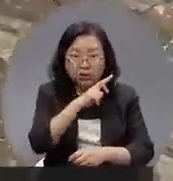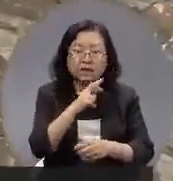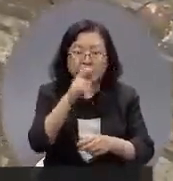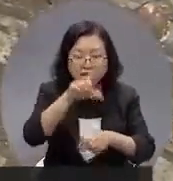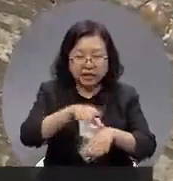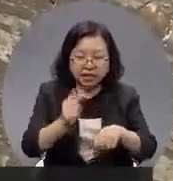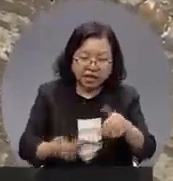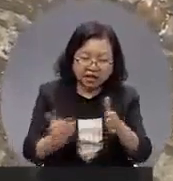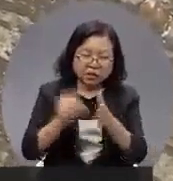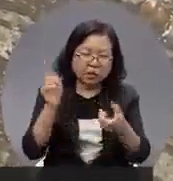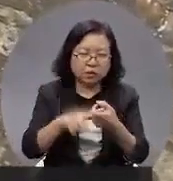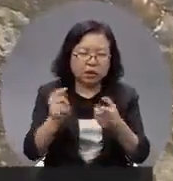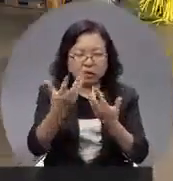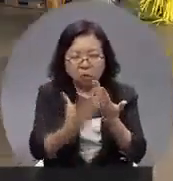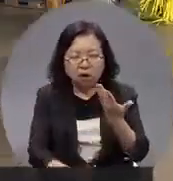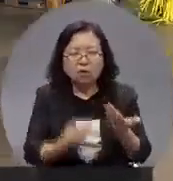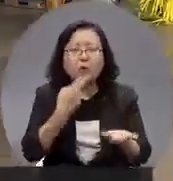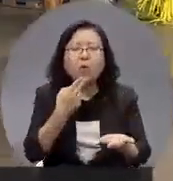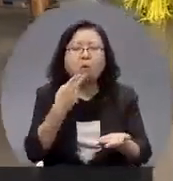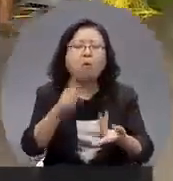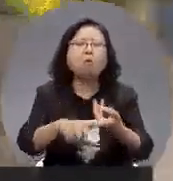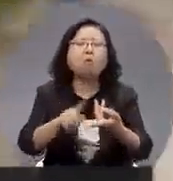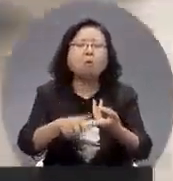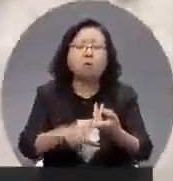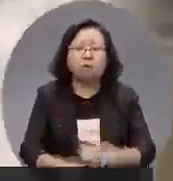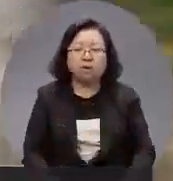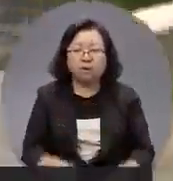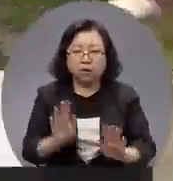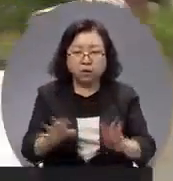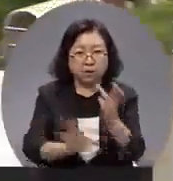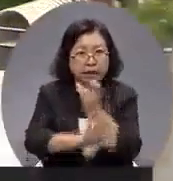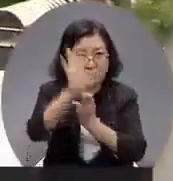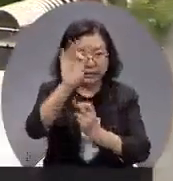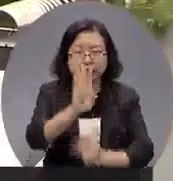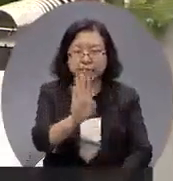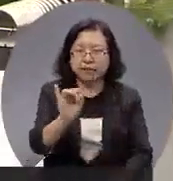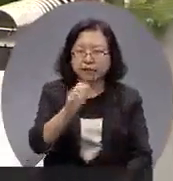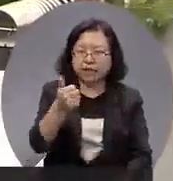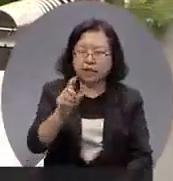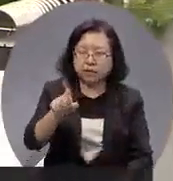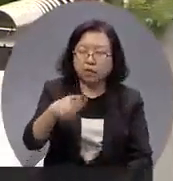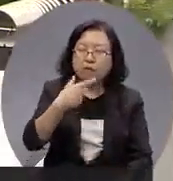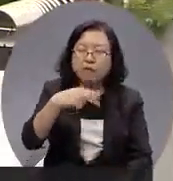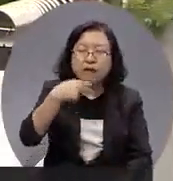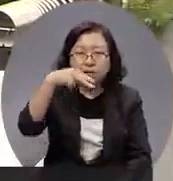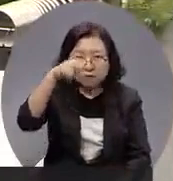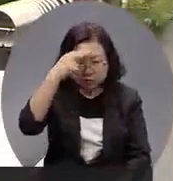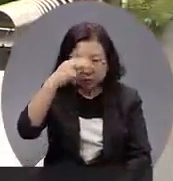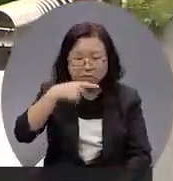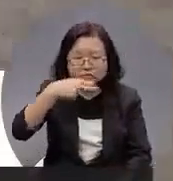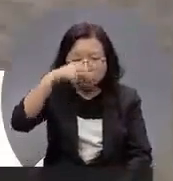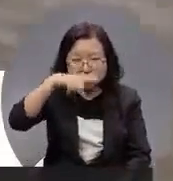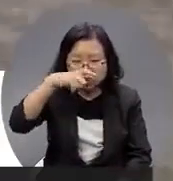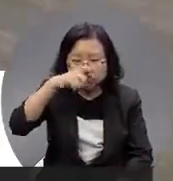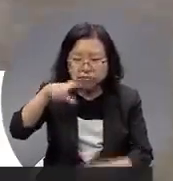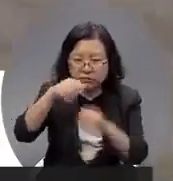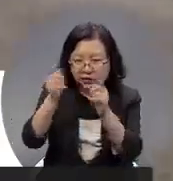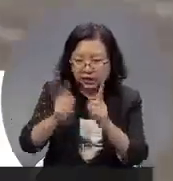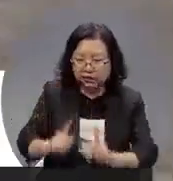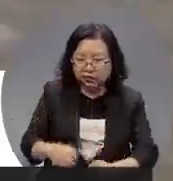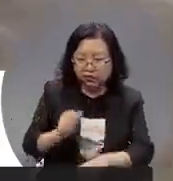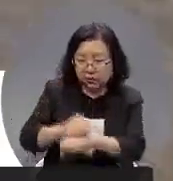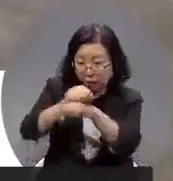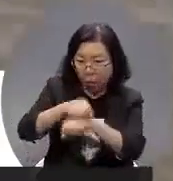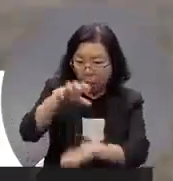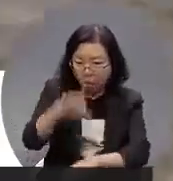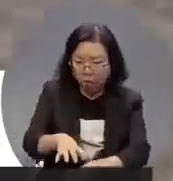않고 그대로 막혀 있습니다. 오늘 아침 청주 비하동의 한 생수 물류창고에도 침수 피해가 발생해 6시간 넘게 배수